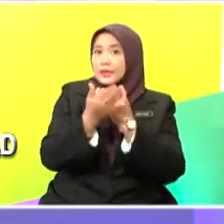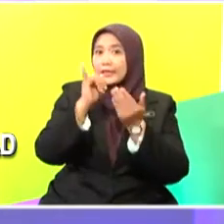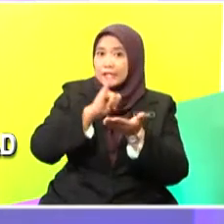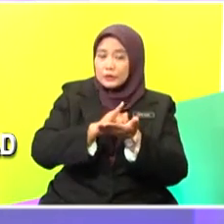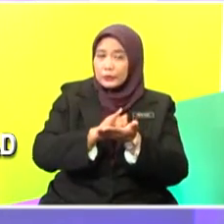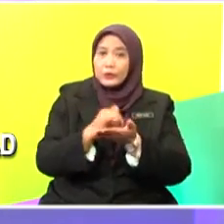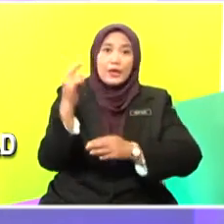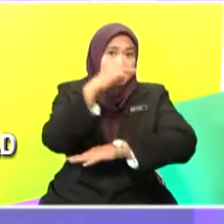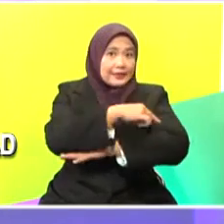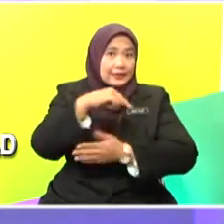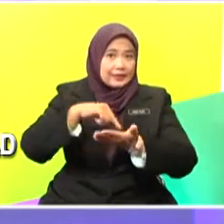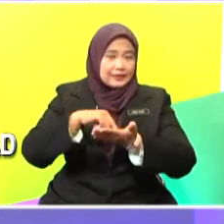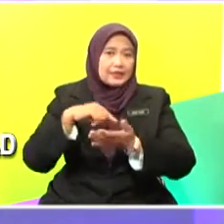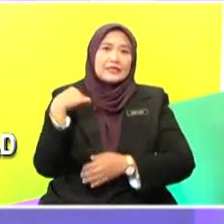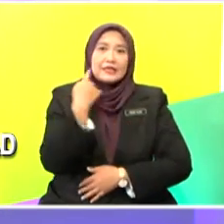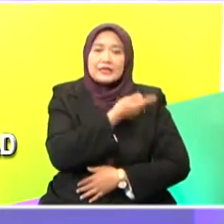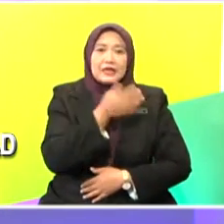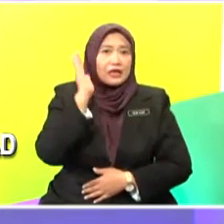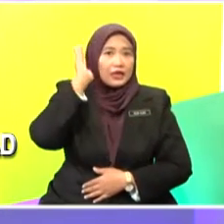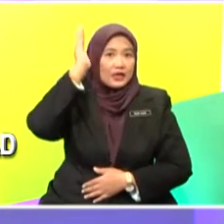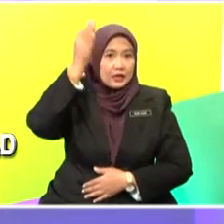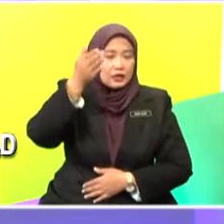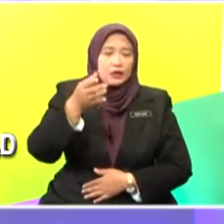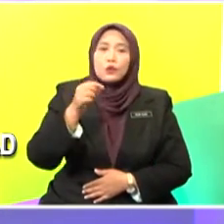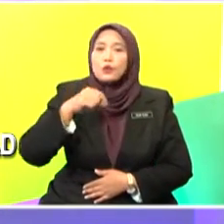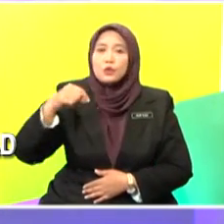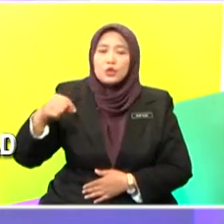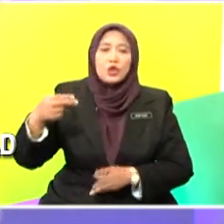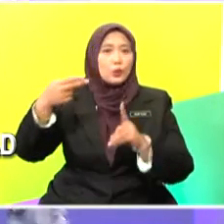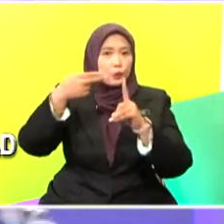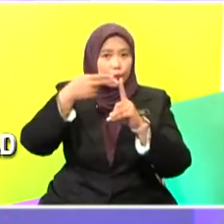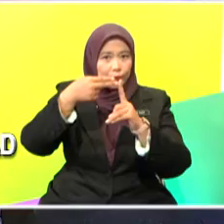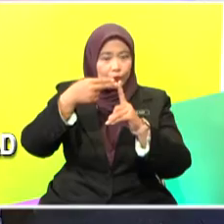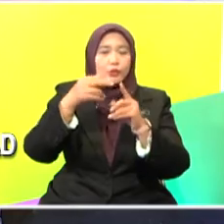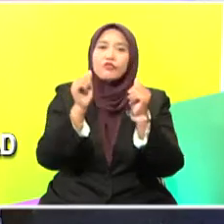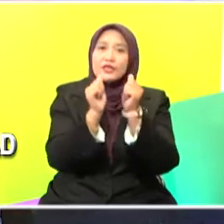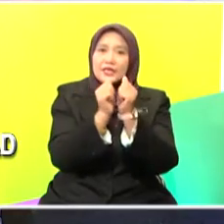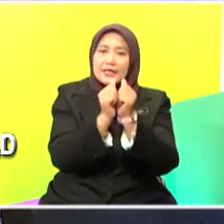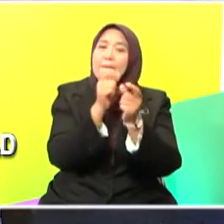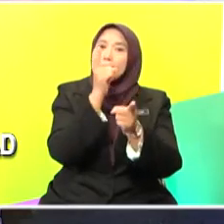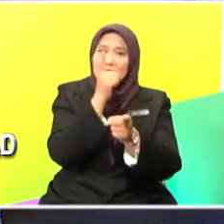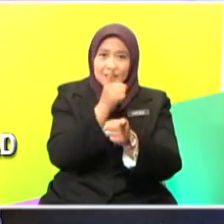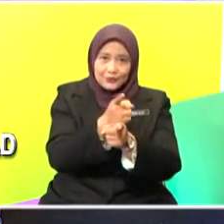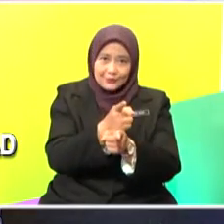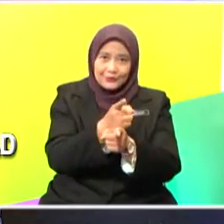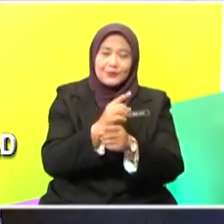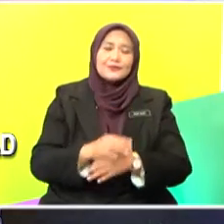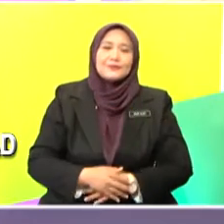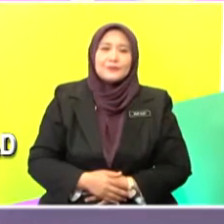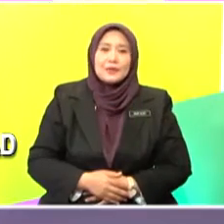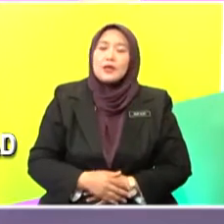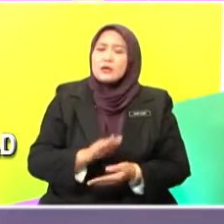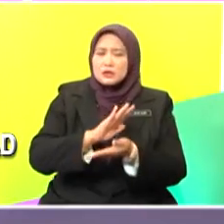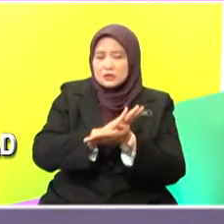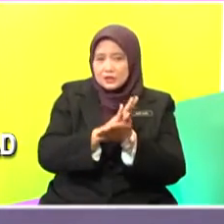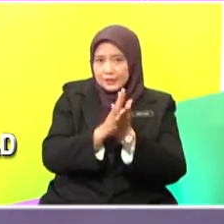menulis huruf vokal. Huruf dengan betul. Okey cikgu. Jadi hari ini kita